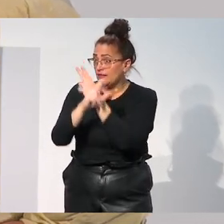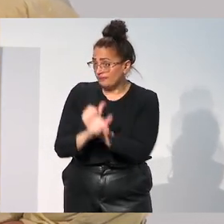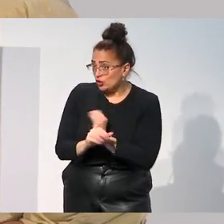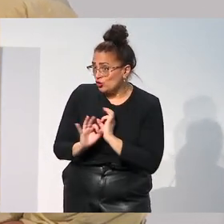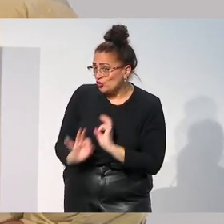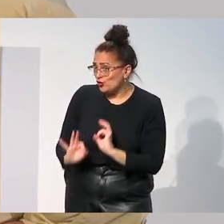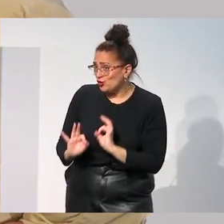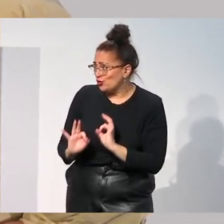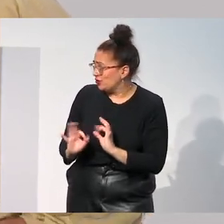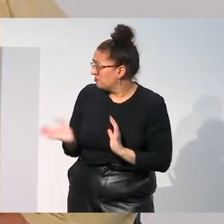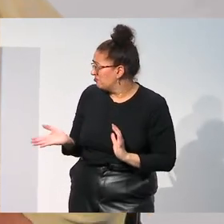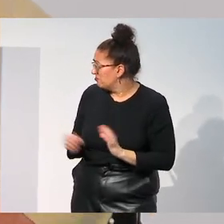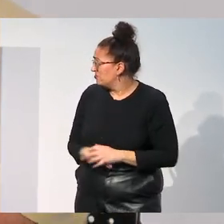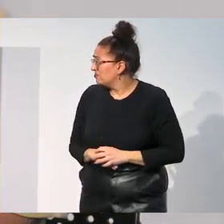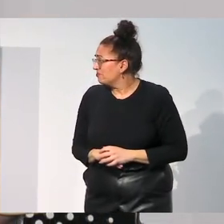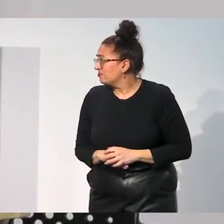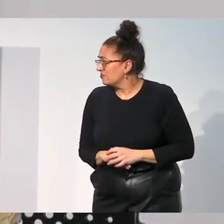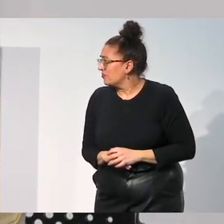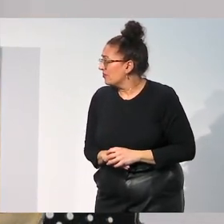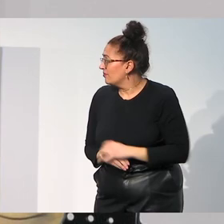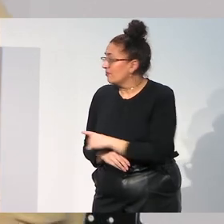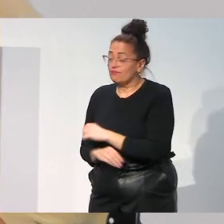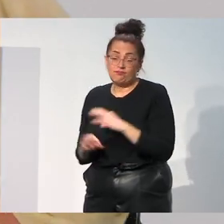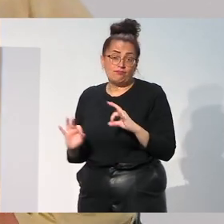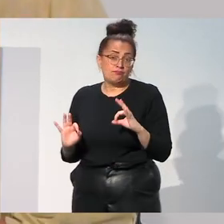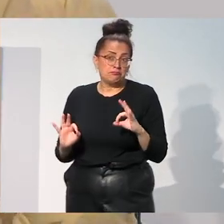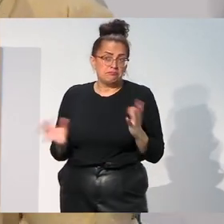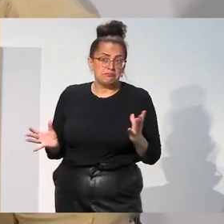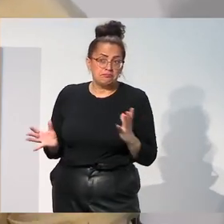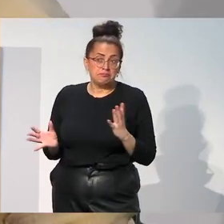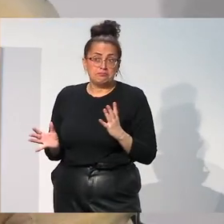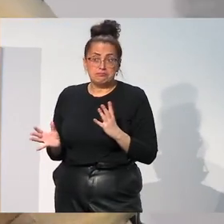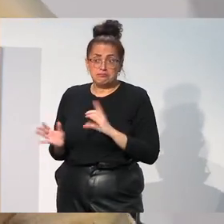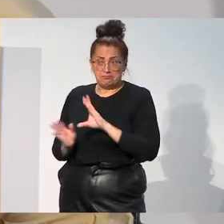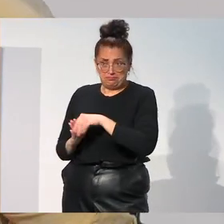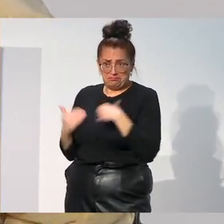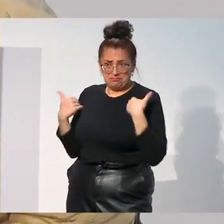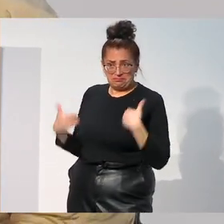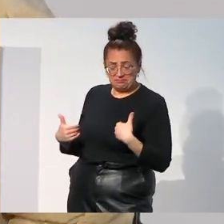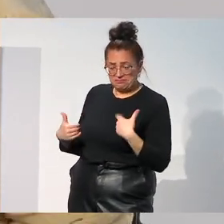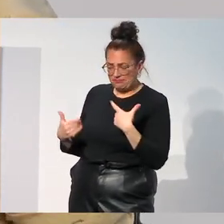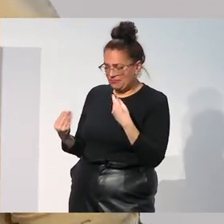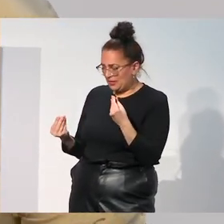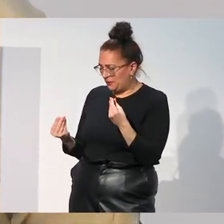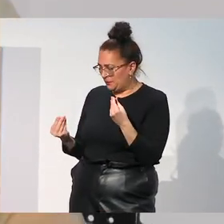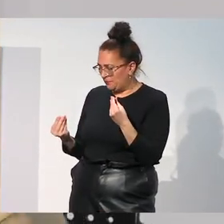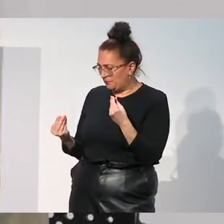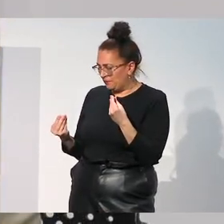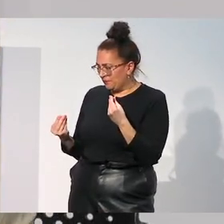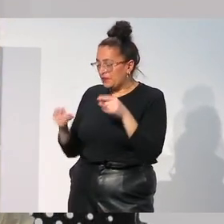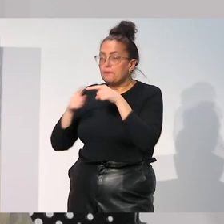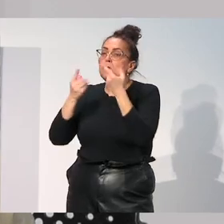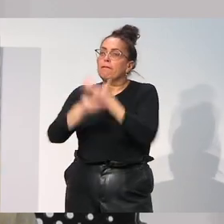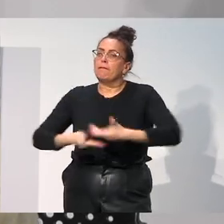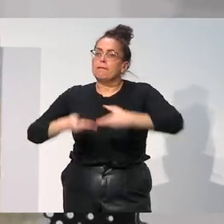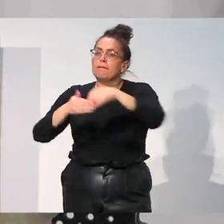Non. Moi aussi, je trouve que ça correspond exactement à un plan sur lequel se déploie